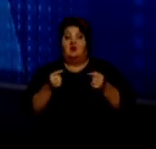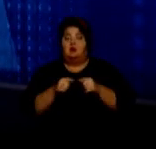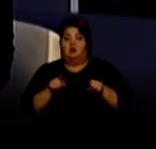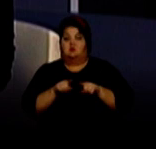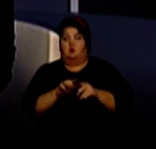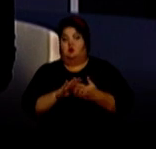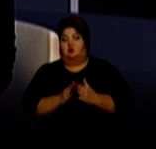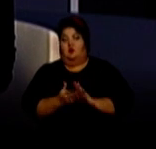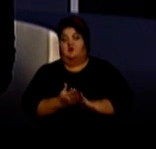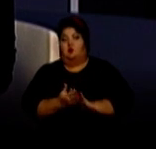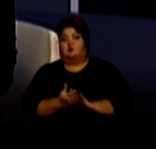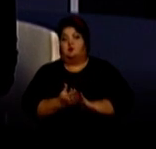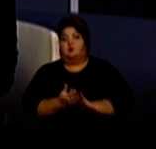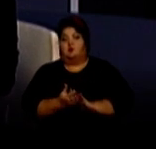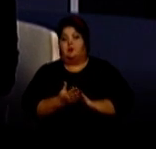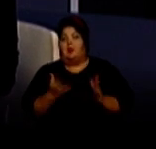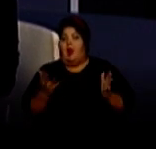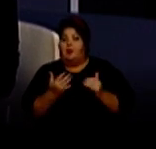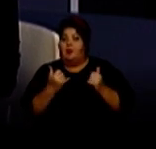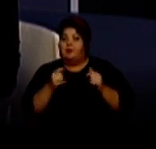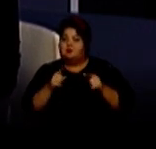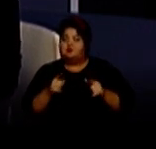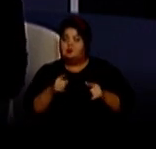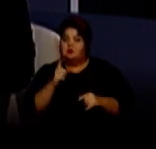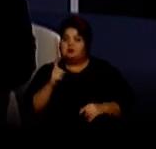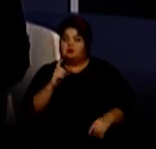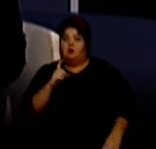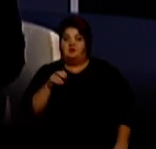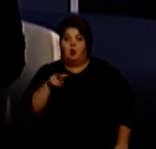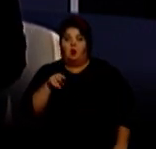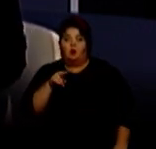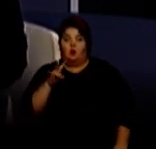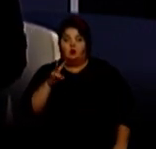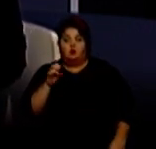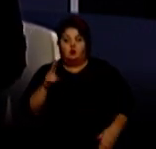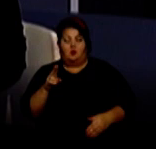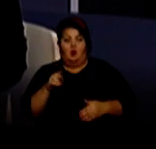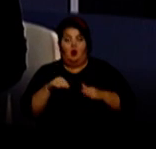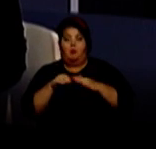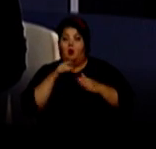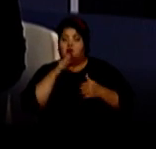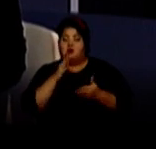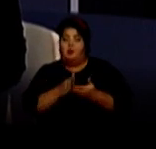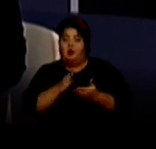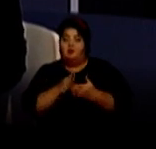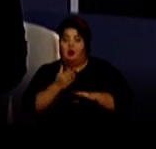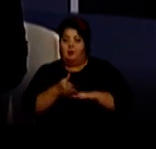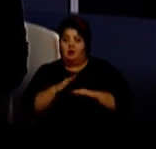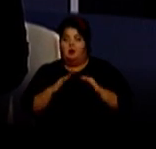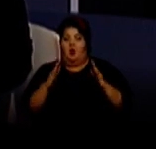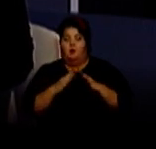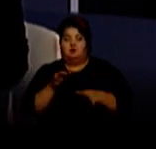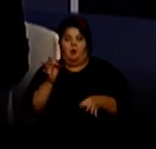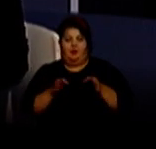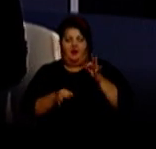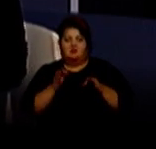договору. Але при цьому Зиновий Холоднюк під час перебування у Полтаві заявив, що будинок правосуддя у Полтаві